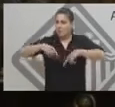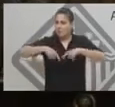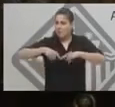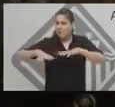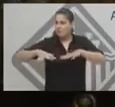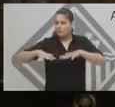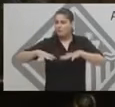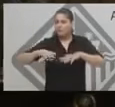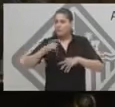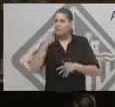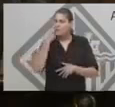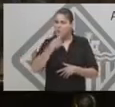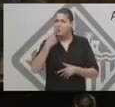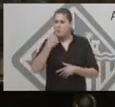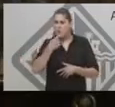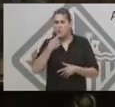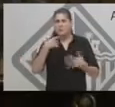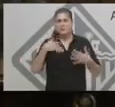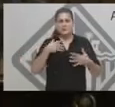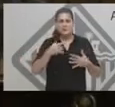desperten tensions, que